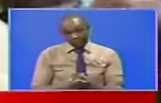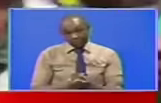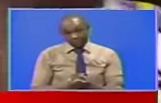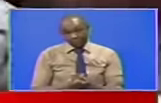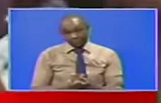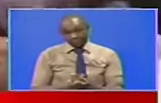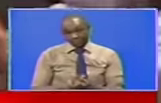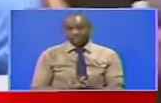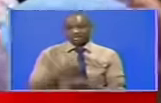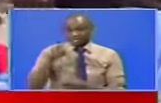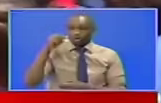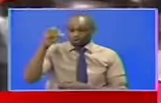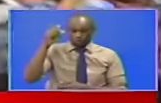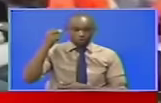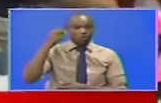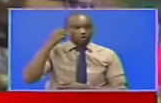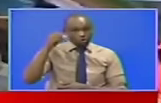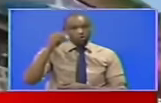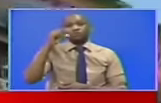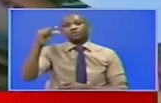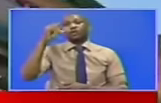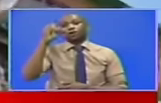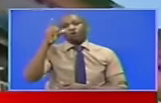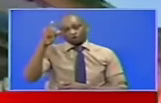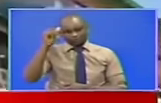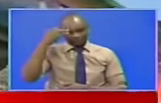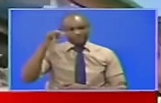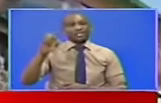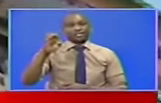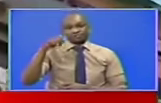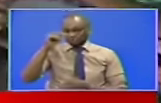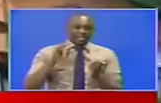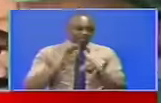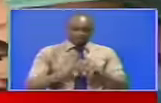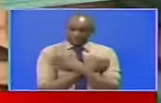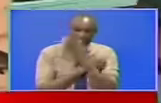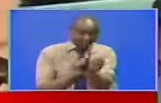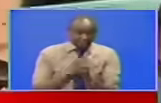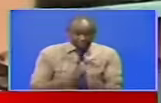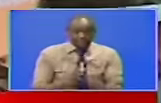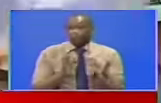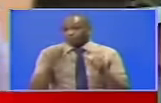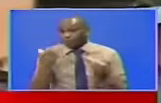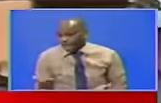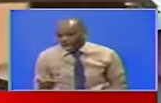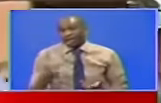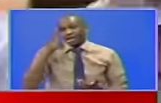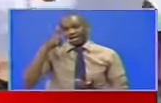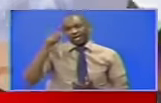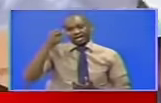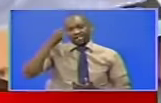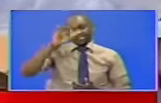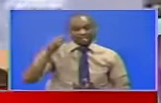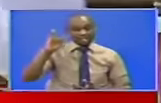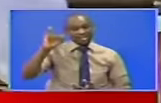The late Godfrey Mwereria alikuwa rafiki yangu zaidi. Na yeye ni mtu ambaye anatoka pale Janjai. Mimi